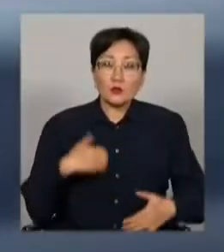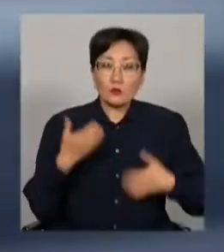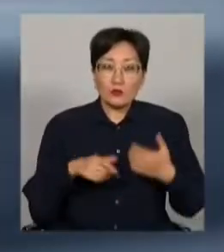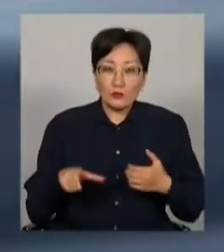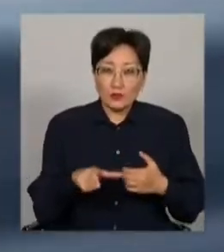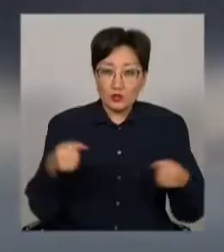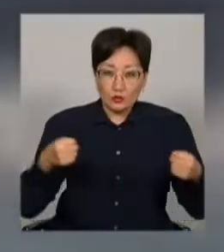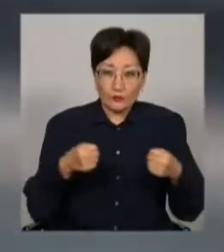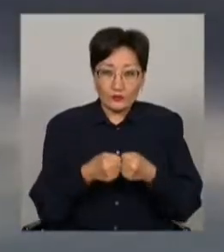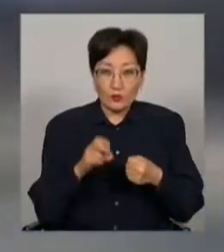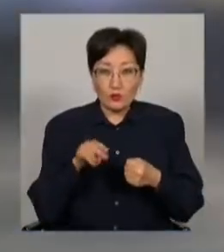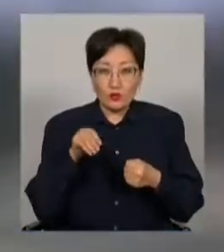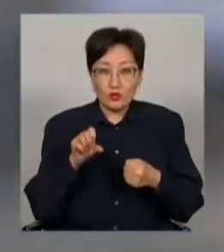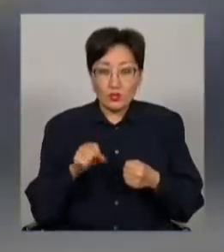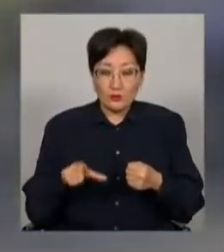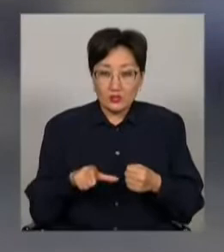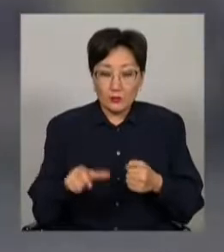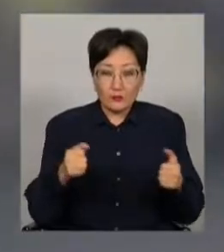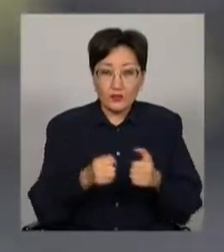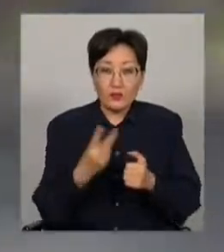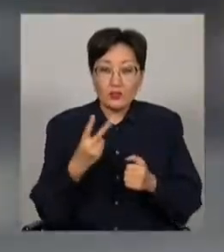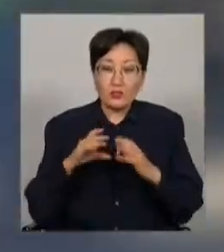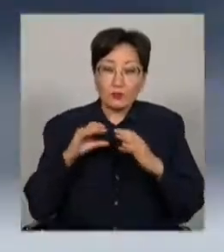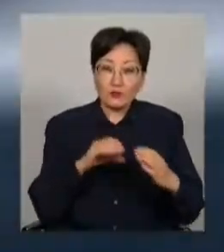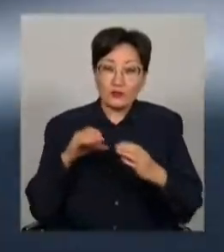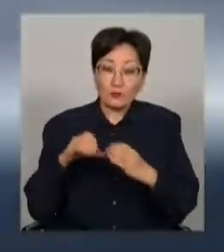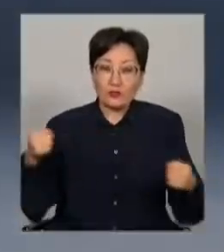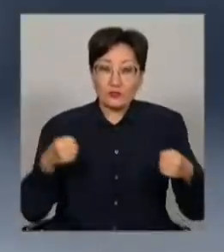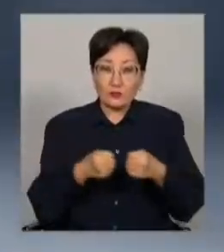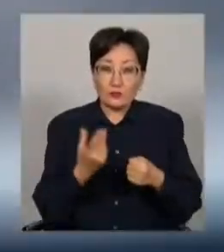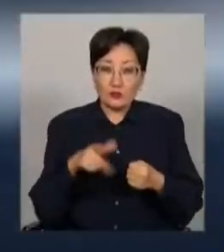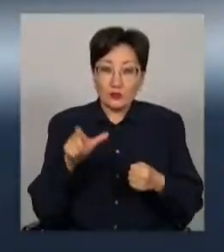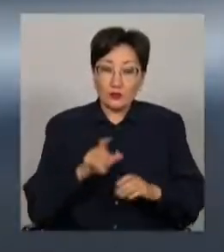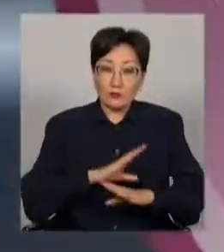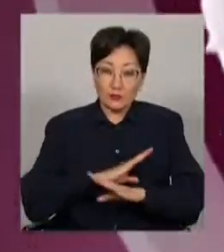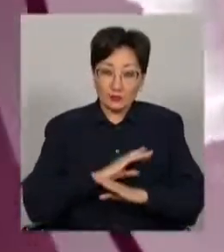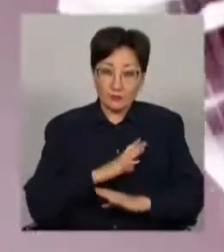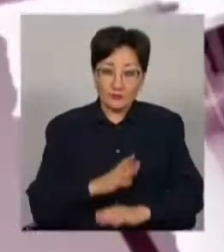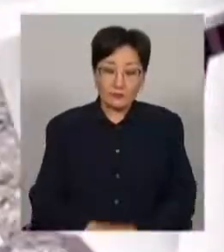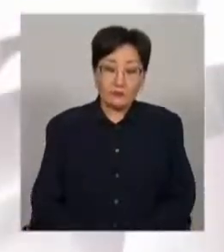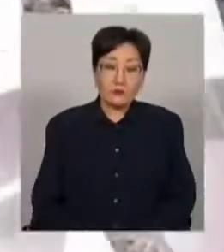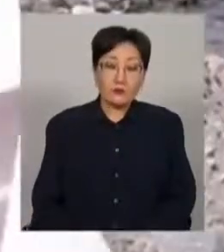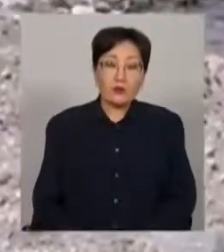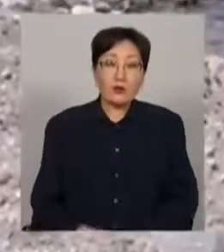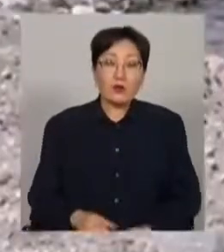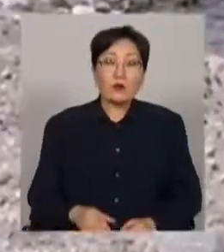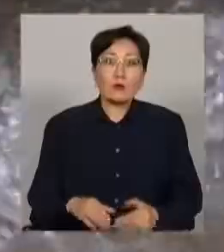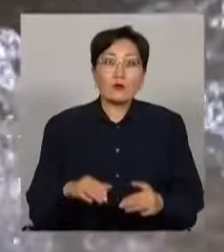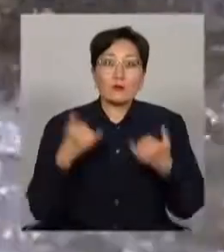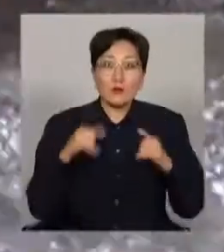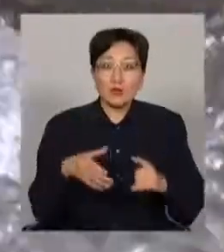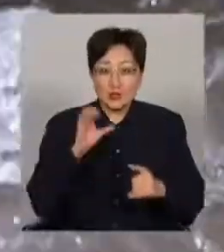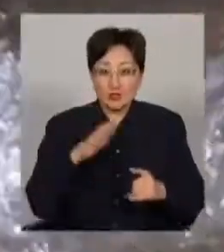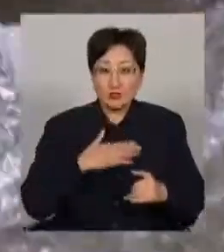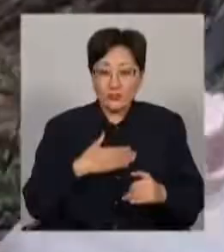Жантүршігерлік жол апаты. Құлжа тас жолы бойында екі жеңіл көлік соғысып, үш адам қаза тапты. Малышкин суды бізде